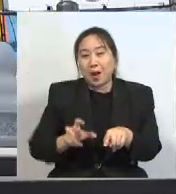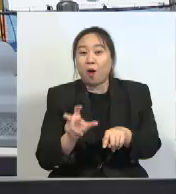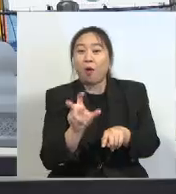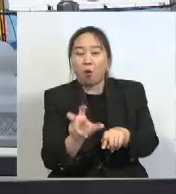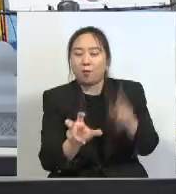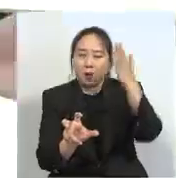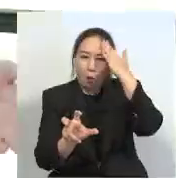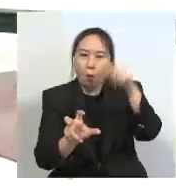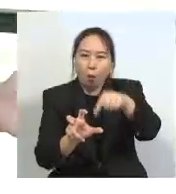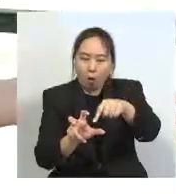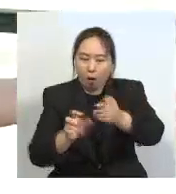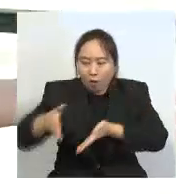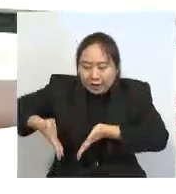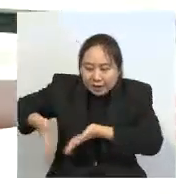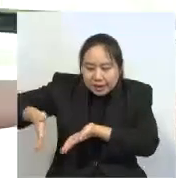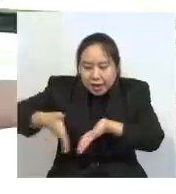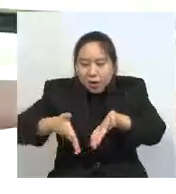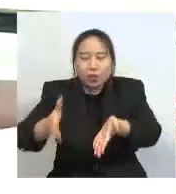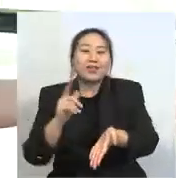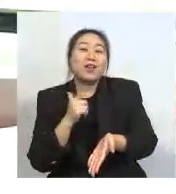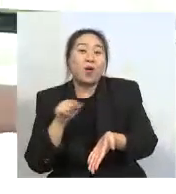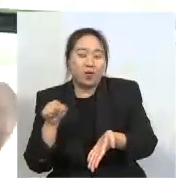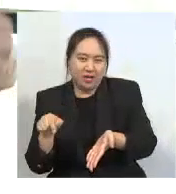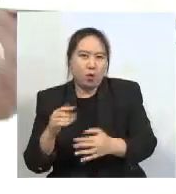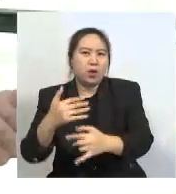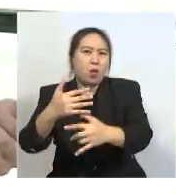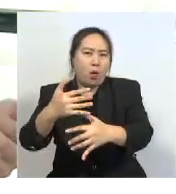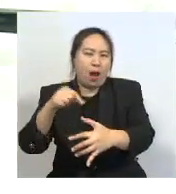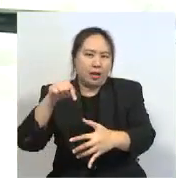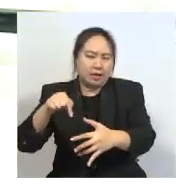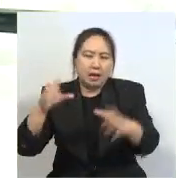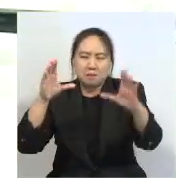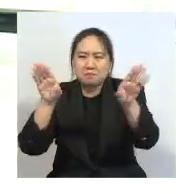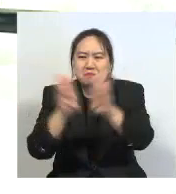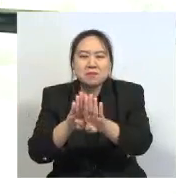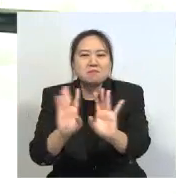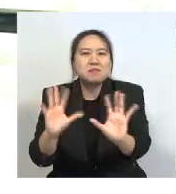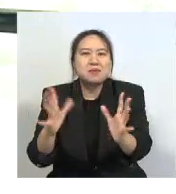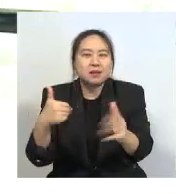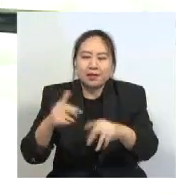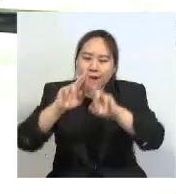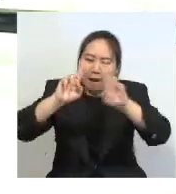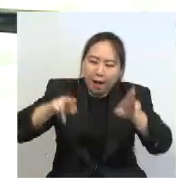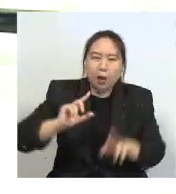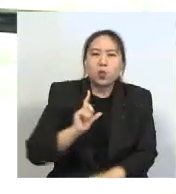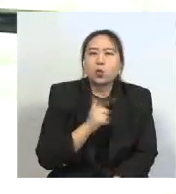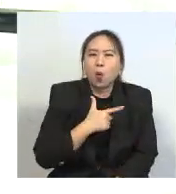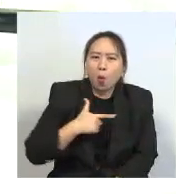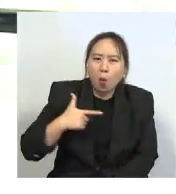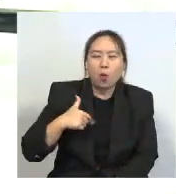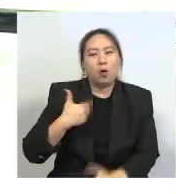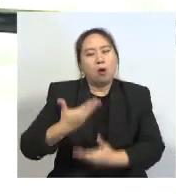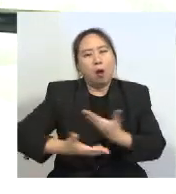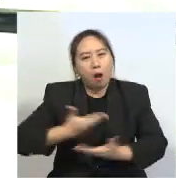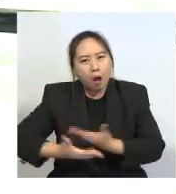คำแห่งนี้นะคะเพราะว่าย่านเยาวราชต้องถือว่าเป็นถนนที่ไม่เคยหลับไหลค่ะเป็นแหล่งรวมของร้านทองคำการซื้อขาย